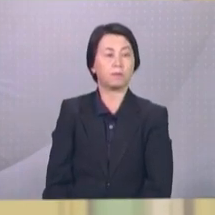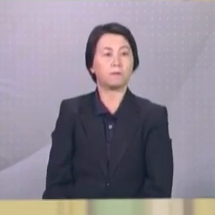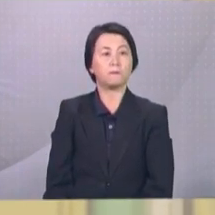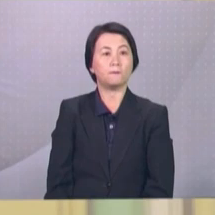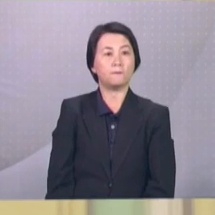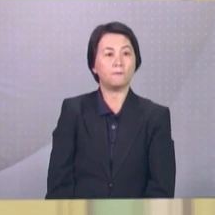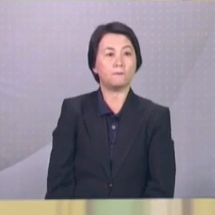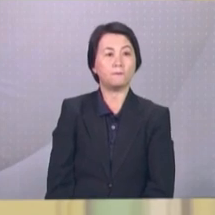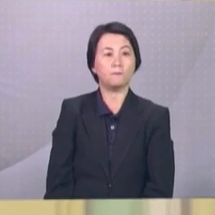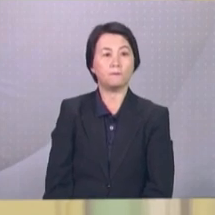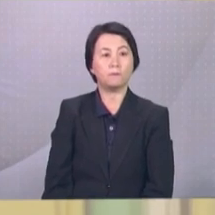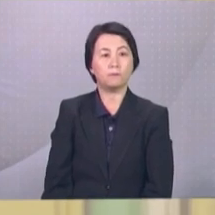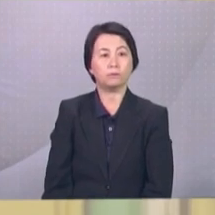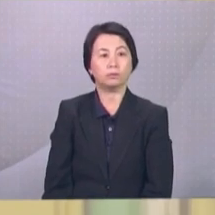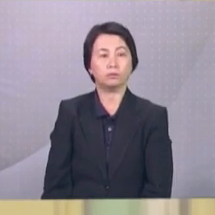Macam mana?